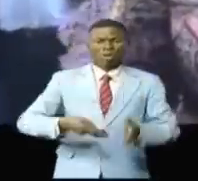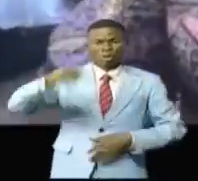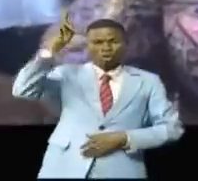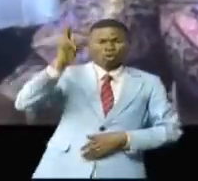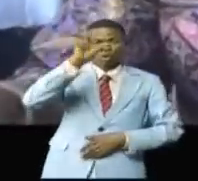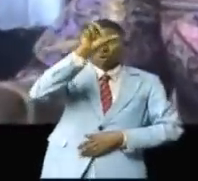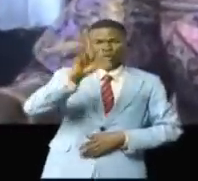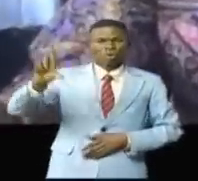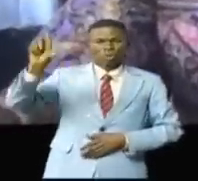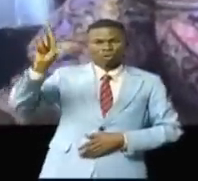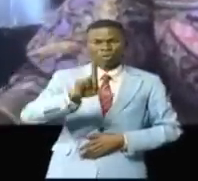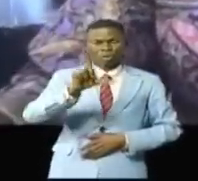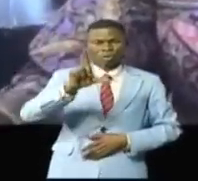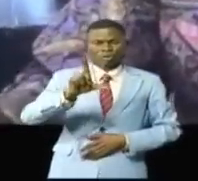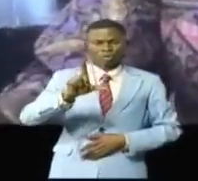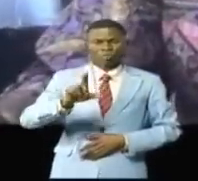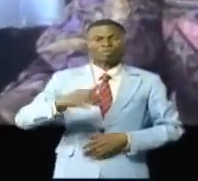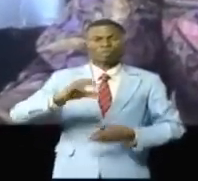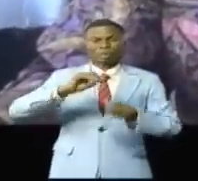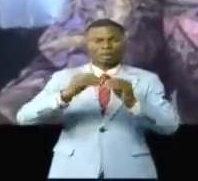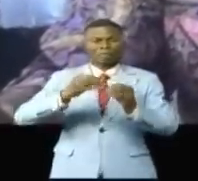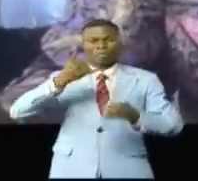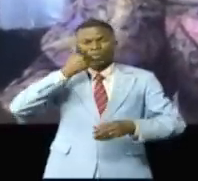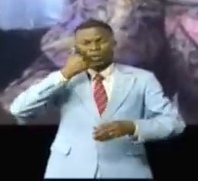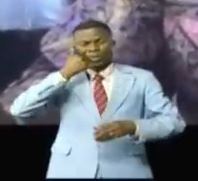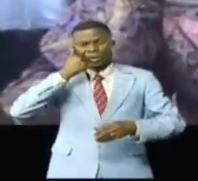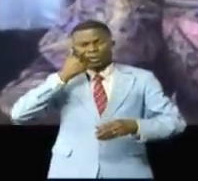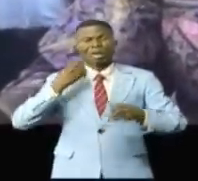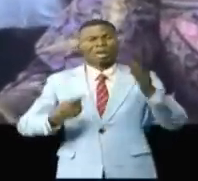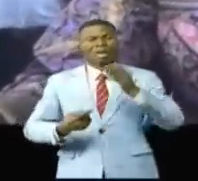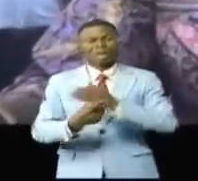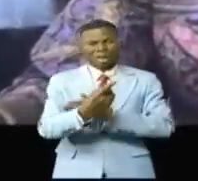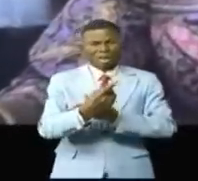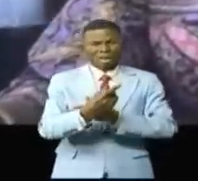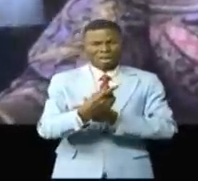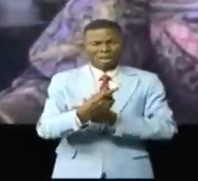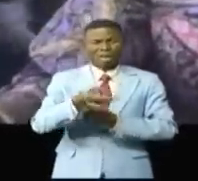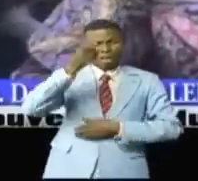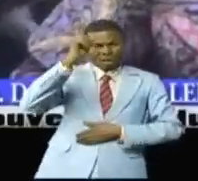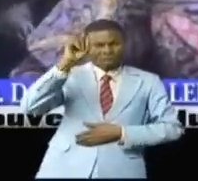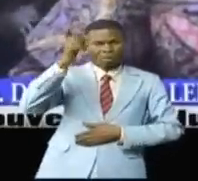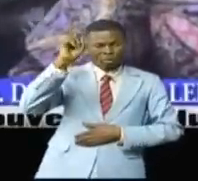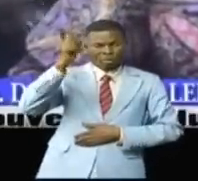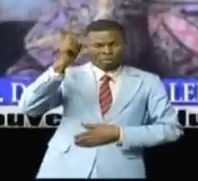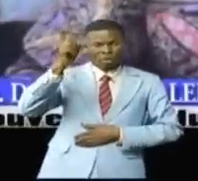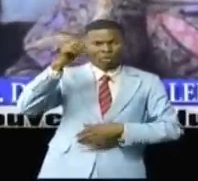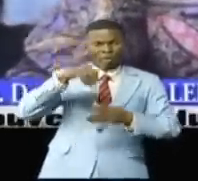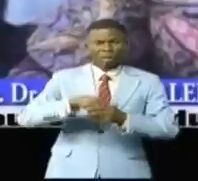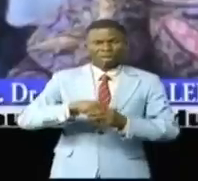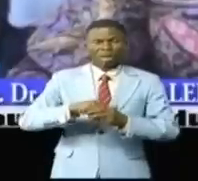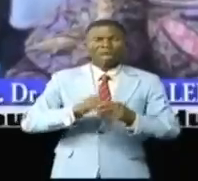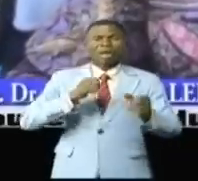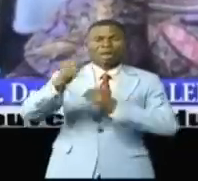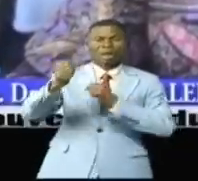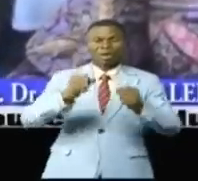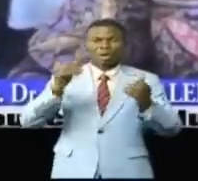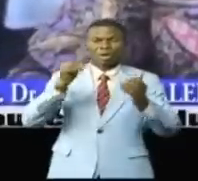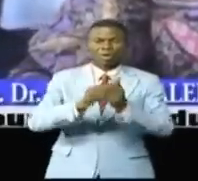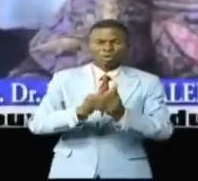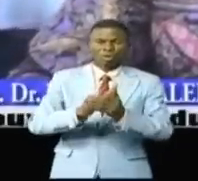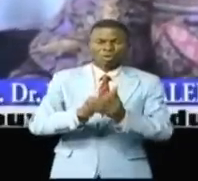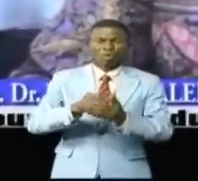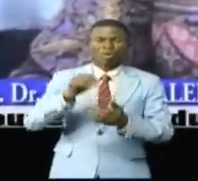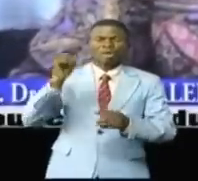Olomami, la ligne de redevabilité est une première dans la lutte contre les